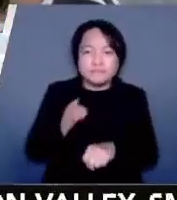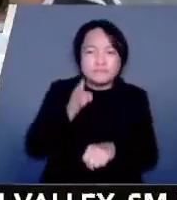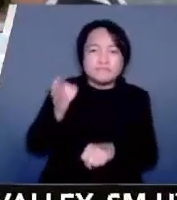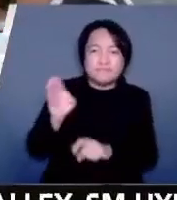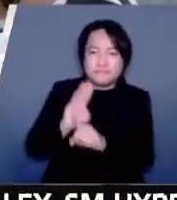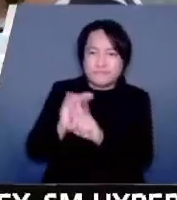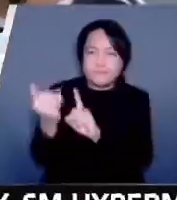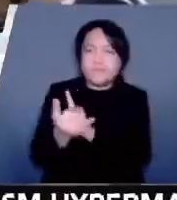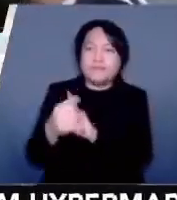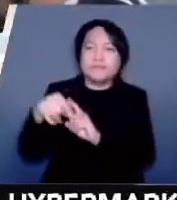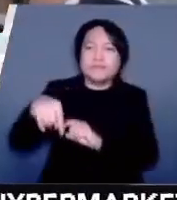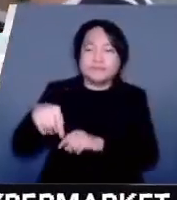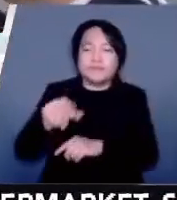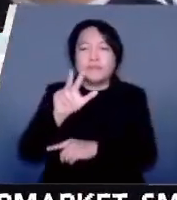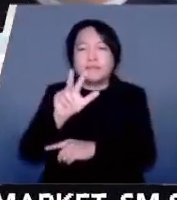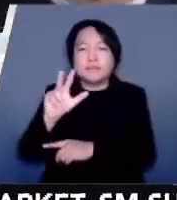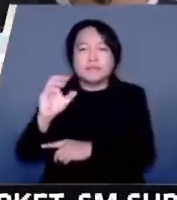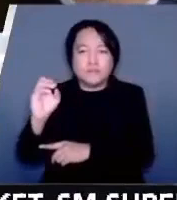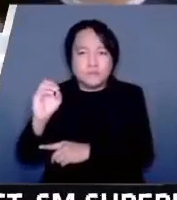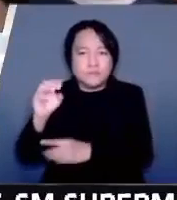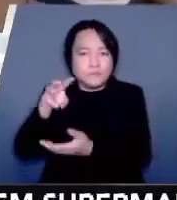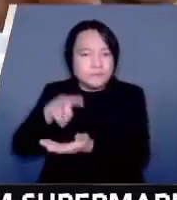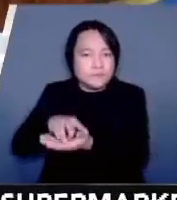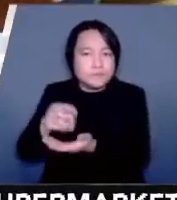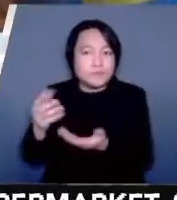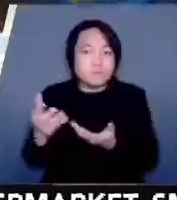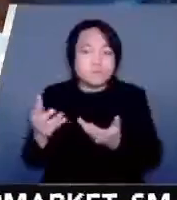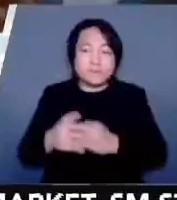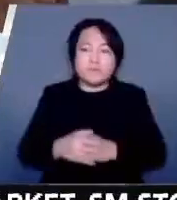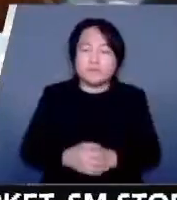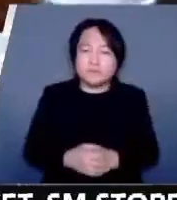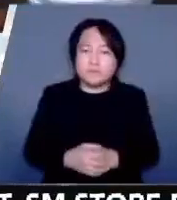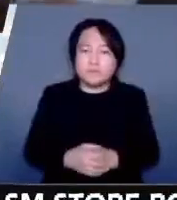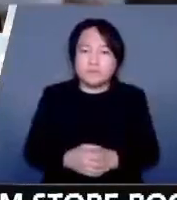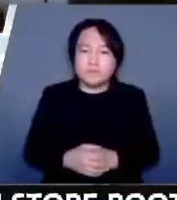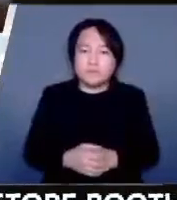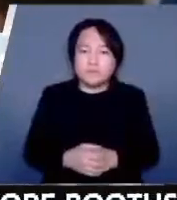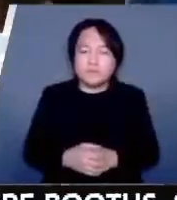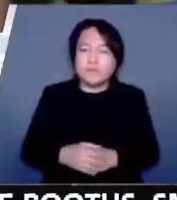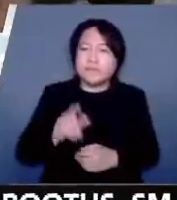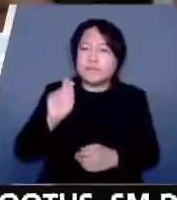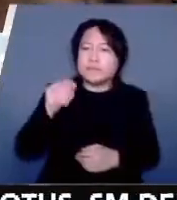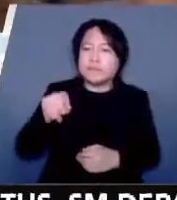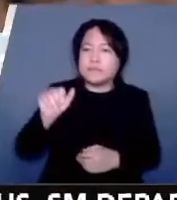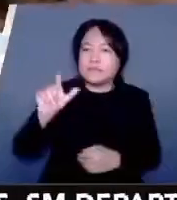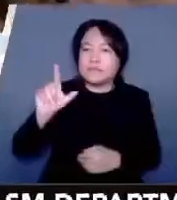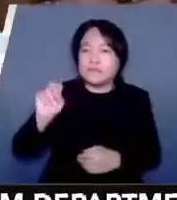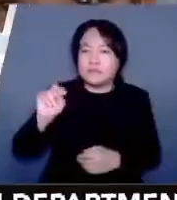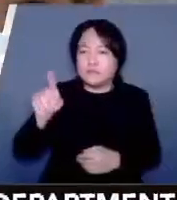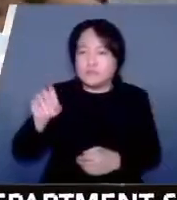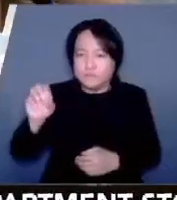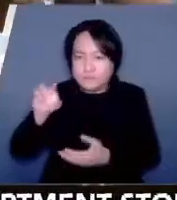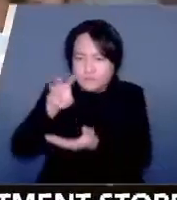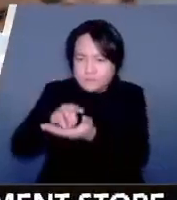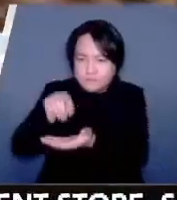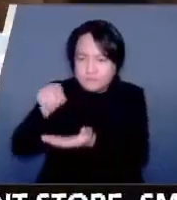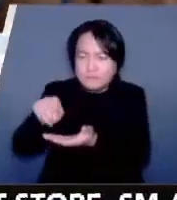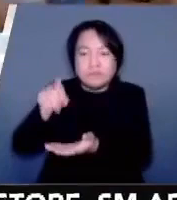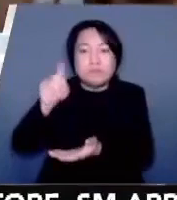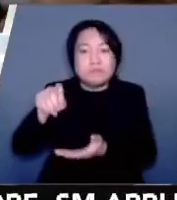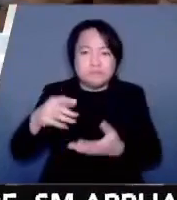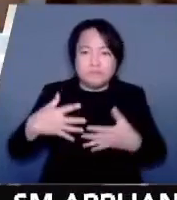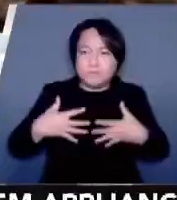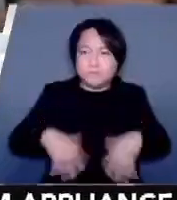330 na matatagpuan sa kanto ng fugoso AT T alonso pinakakailangan dito ay mga damit pagkain